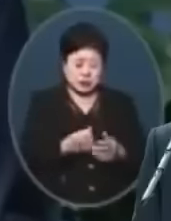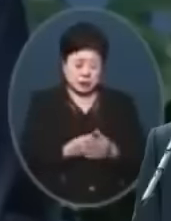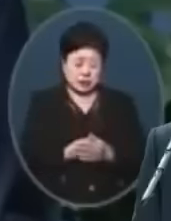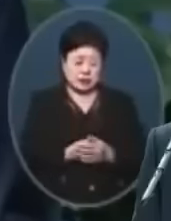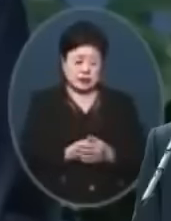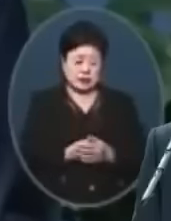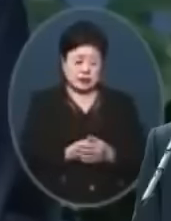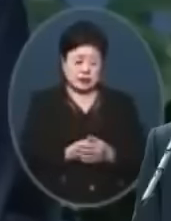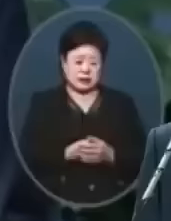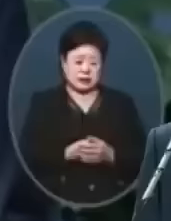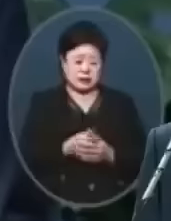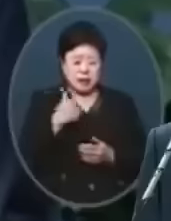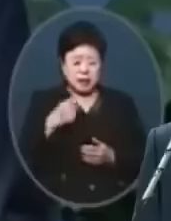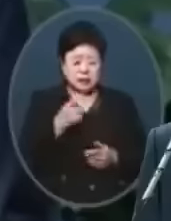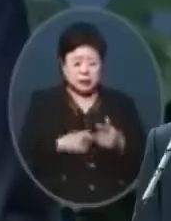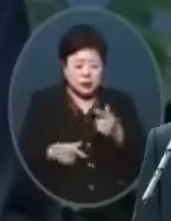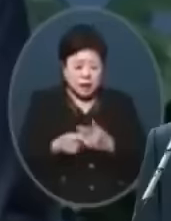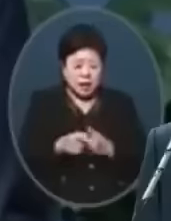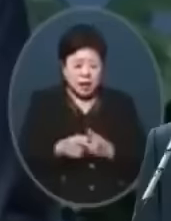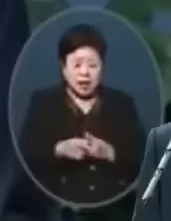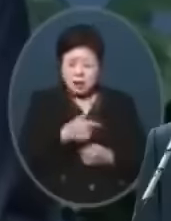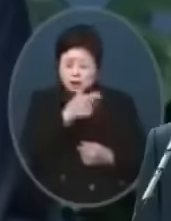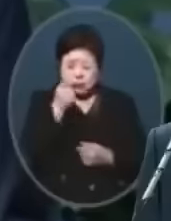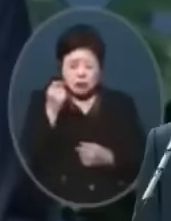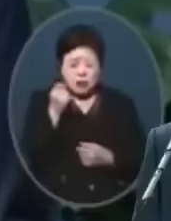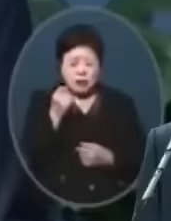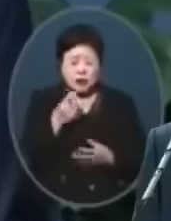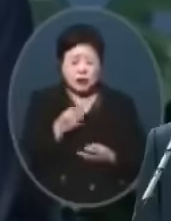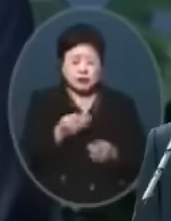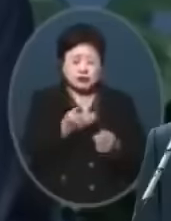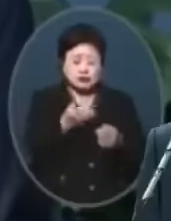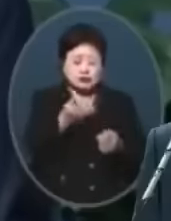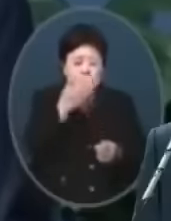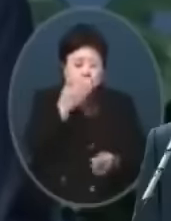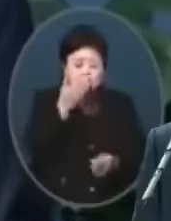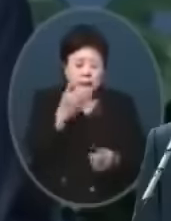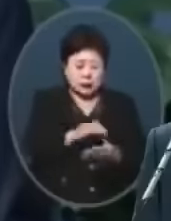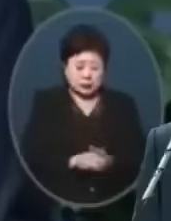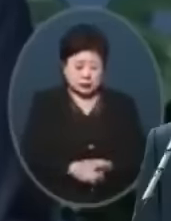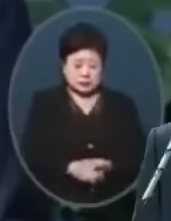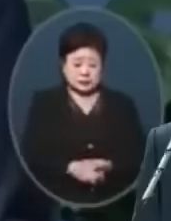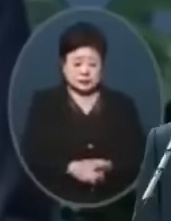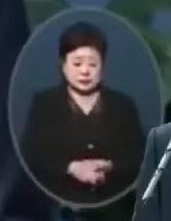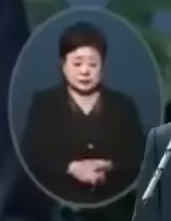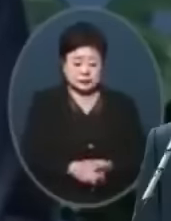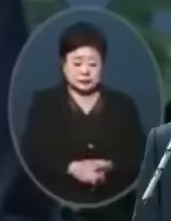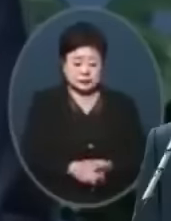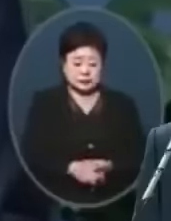내주시니까 아들보다 못한 것이야 얼마든지 줄 수 있지 않겠냐는 것입니다.